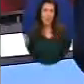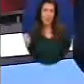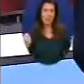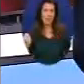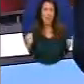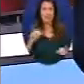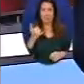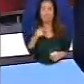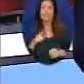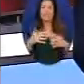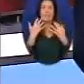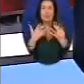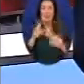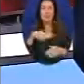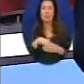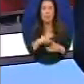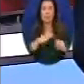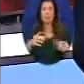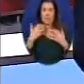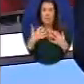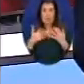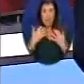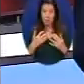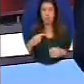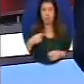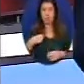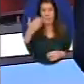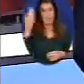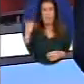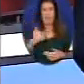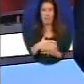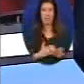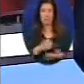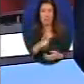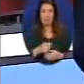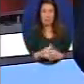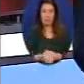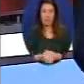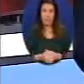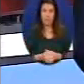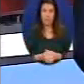באמת מספר סיפורים של פרשיות שהייתי שותף לחלק גדול מהם,